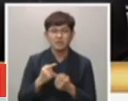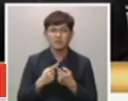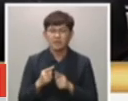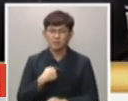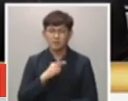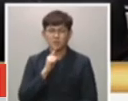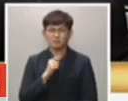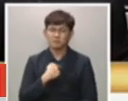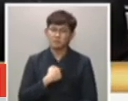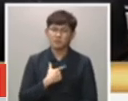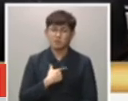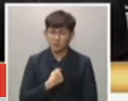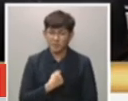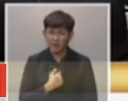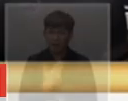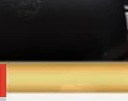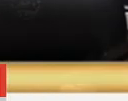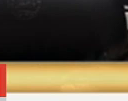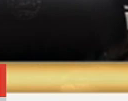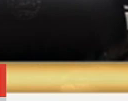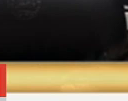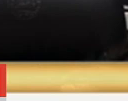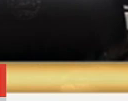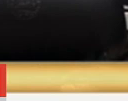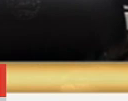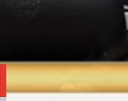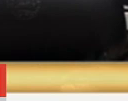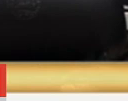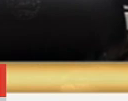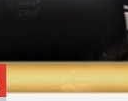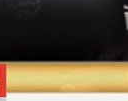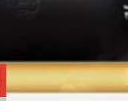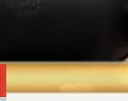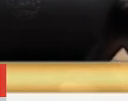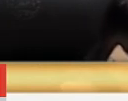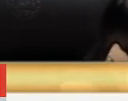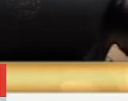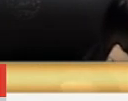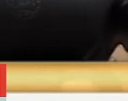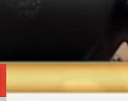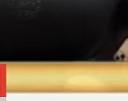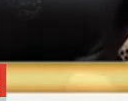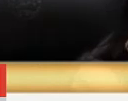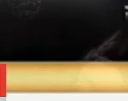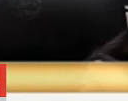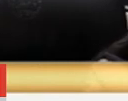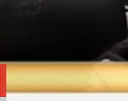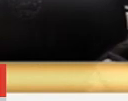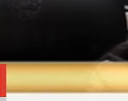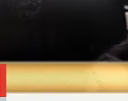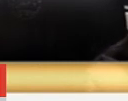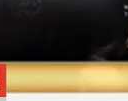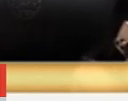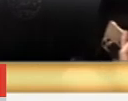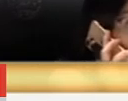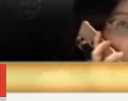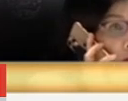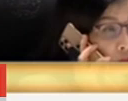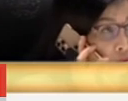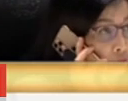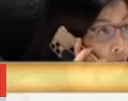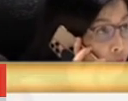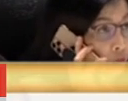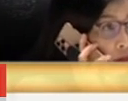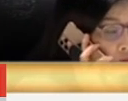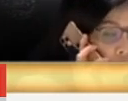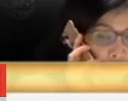ในเรื่องของงบประมาณที่ท่านทำมาแต่ผมไปถามมาหมดแล้วไปถามภาคธุรกิจไปถามนักเศรษฐศ